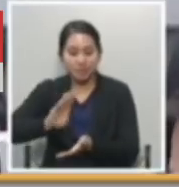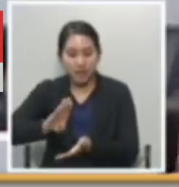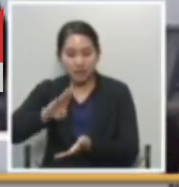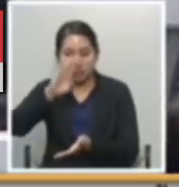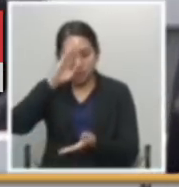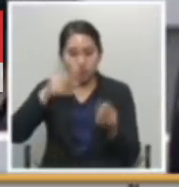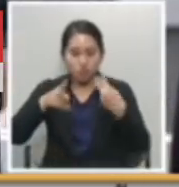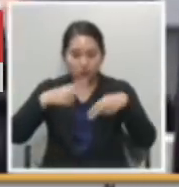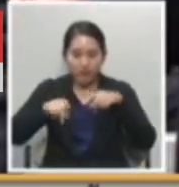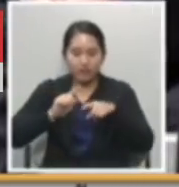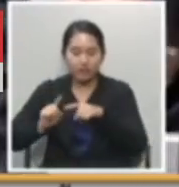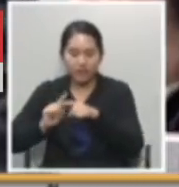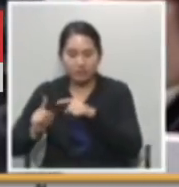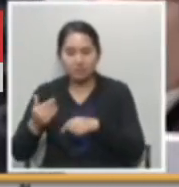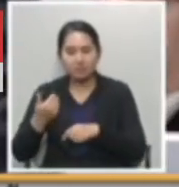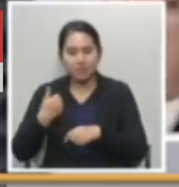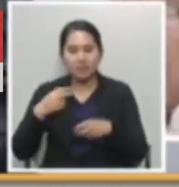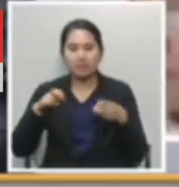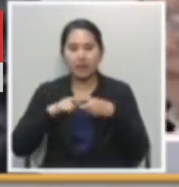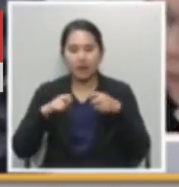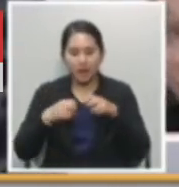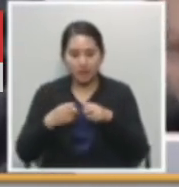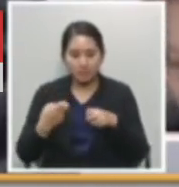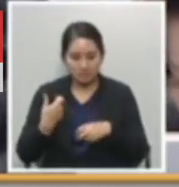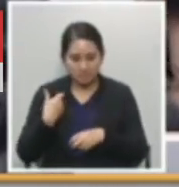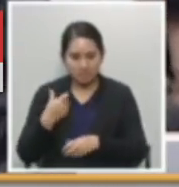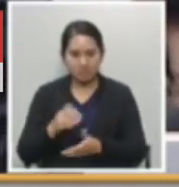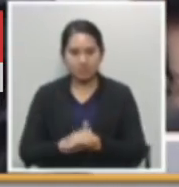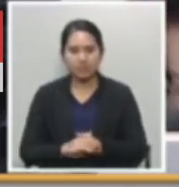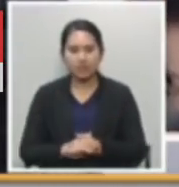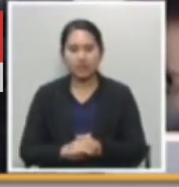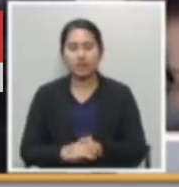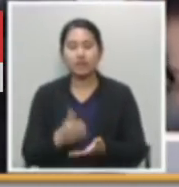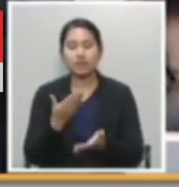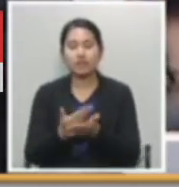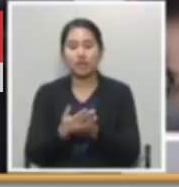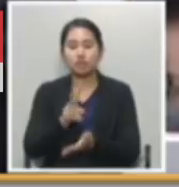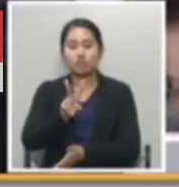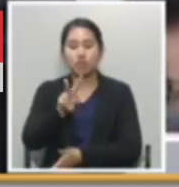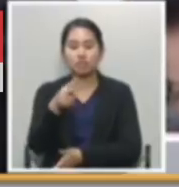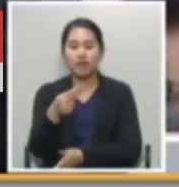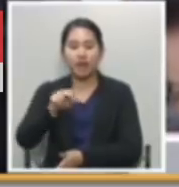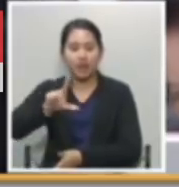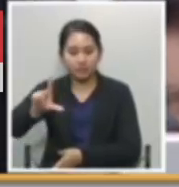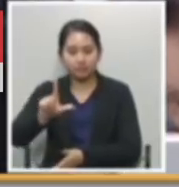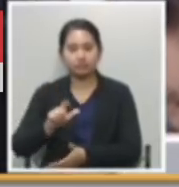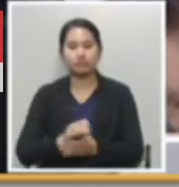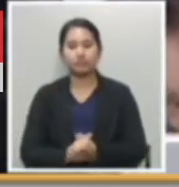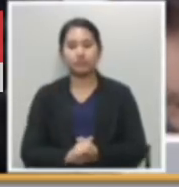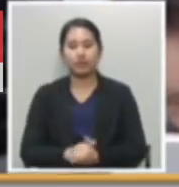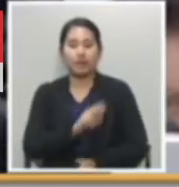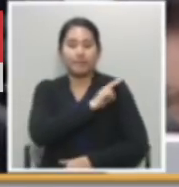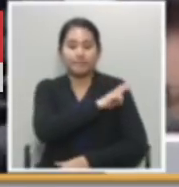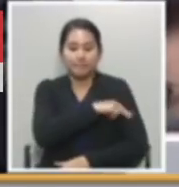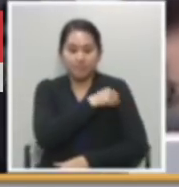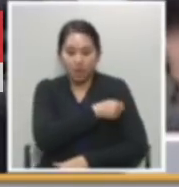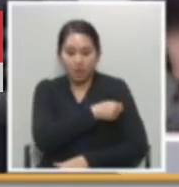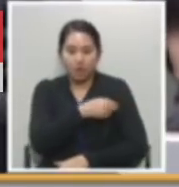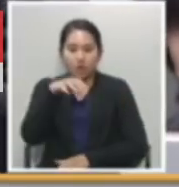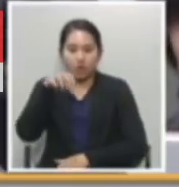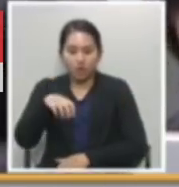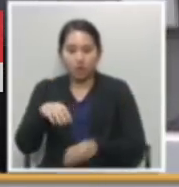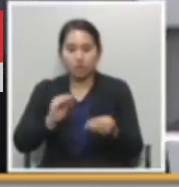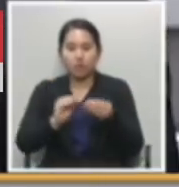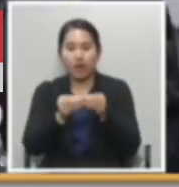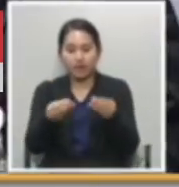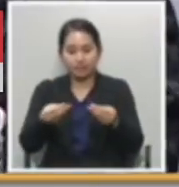รกรวมๆแล้วเนี่ยมันเฉียด 20,000 ล้านเอาตัวเลขมาแฉกันเลยหมอที่โรงพยาบาลเป็นคนให้ตัวเ